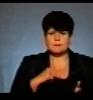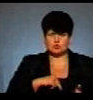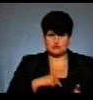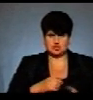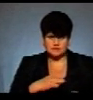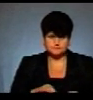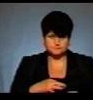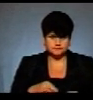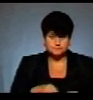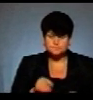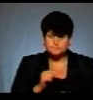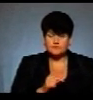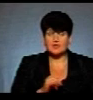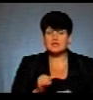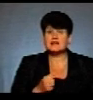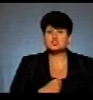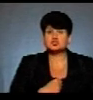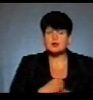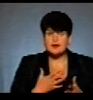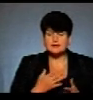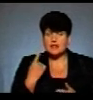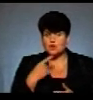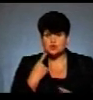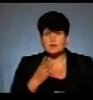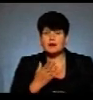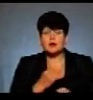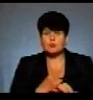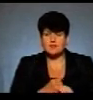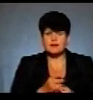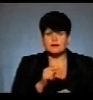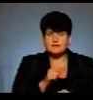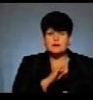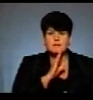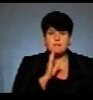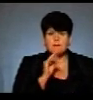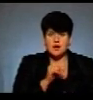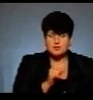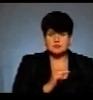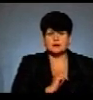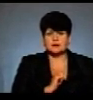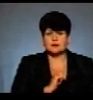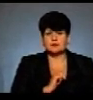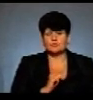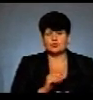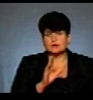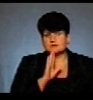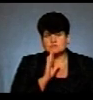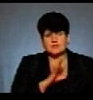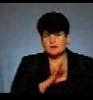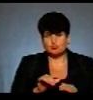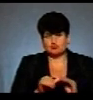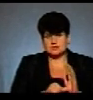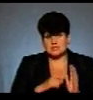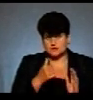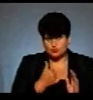і, на жаль, не особа, яка вчиняла, а її мати, тому що до 16 років